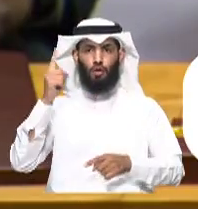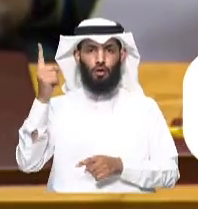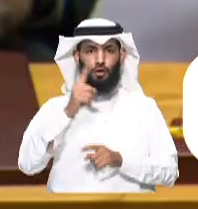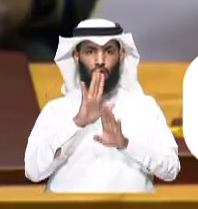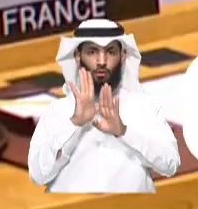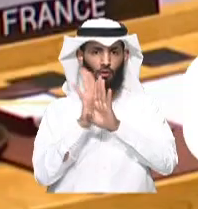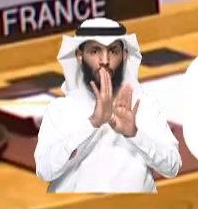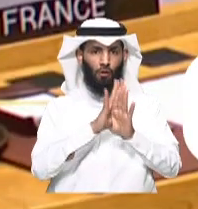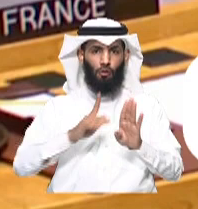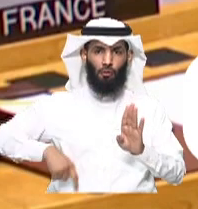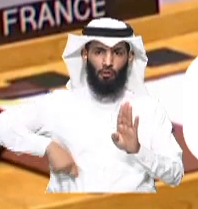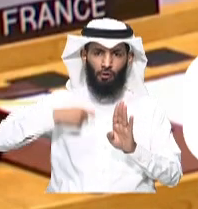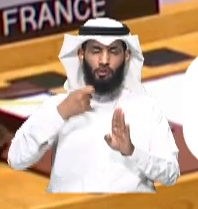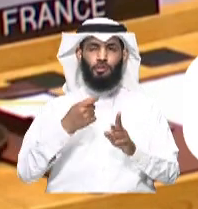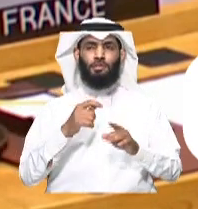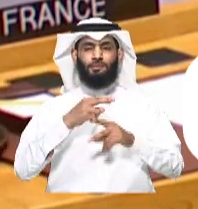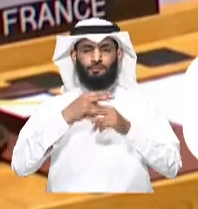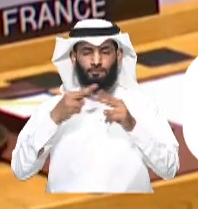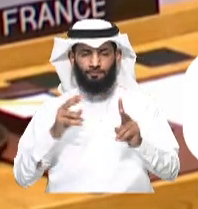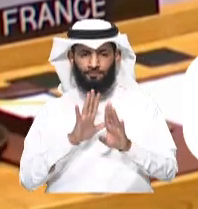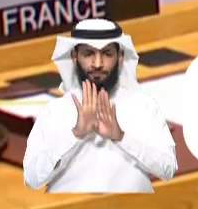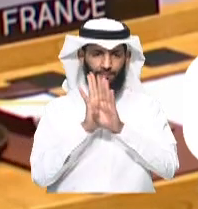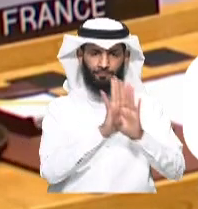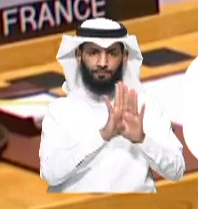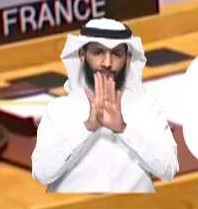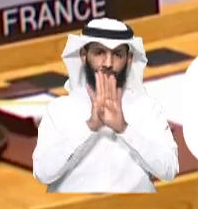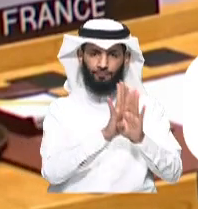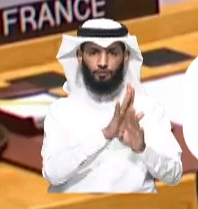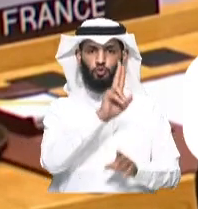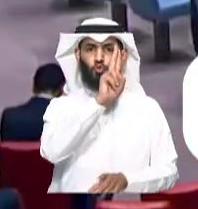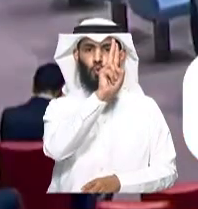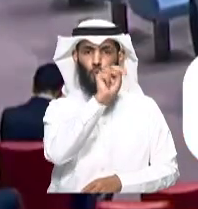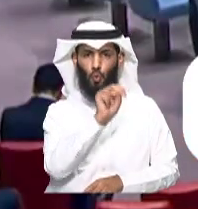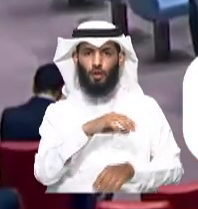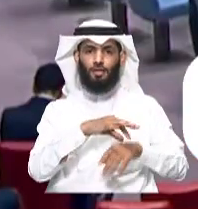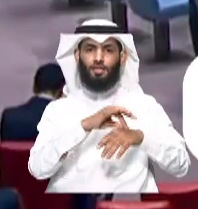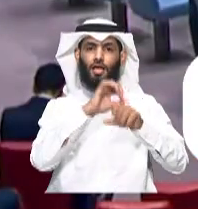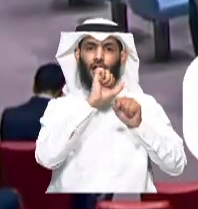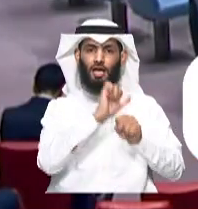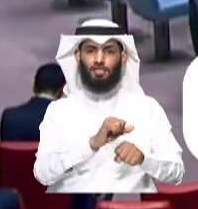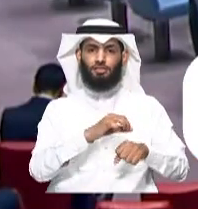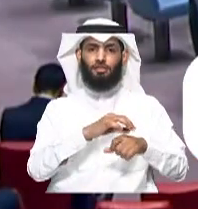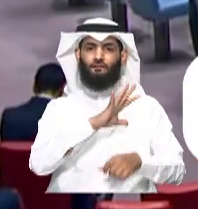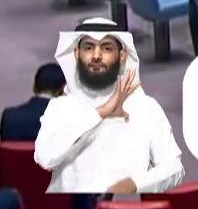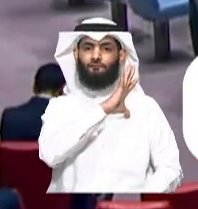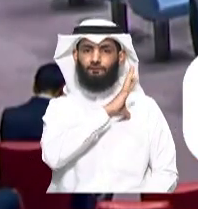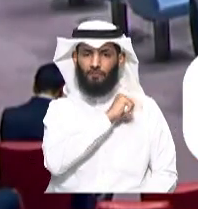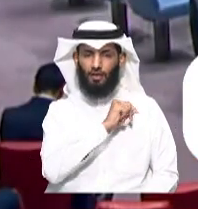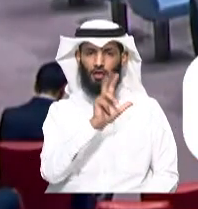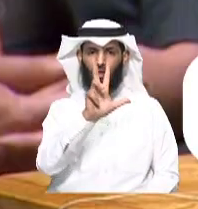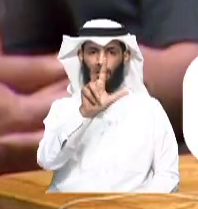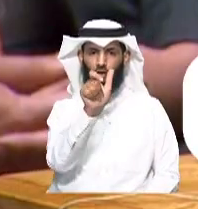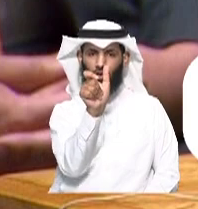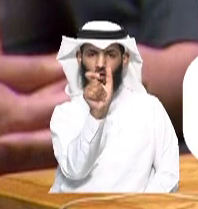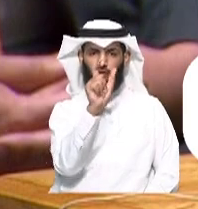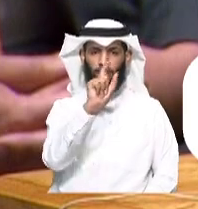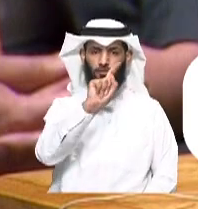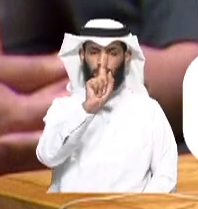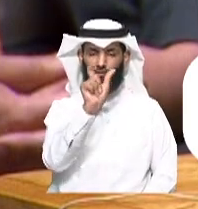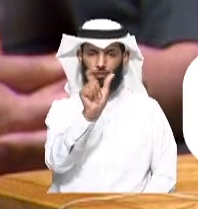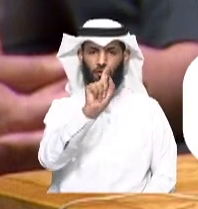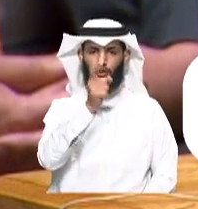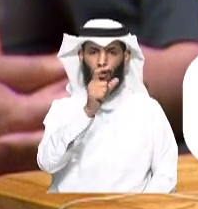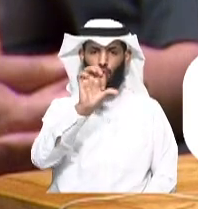والانساني لانفاذ ولايتها حتى عوده اخر لاجئ فلسطيني الى ارضه ووطنه لقد